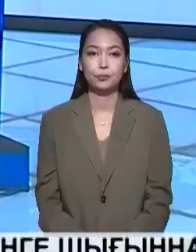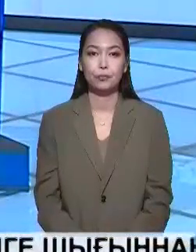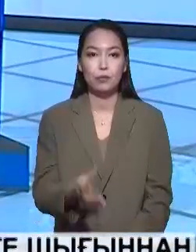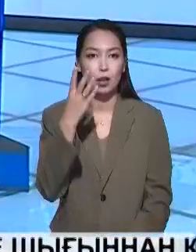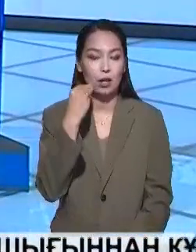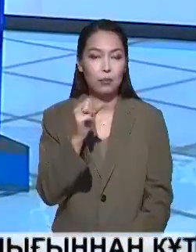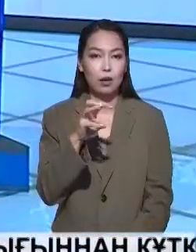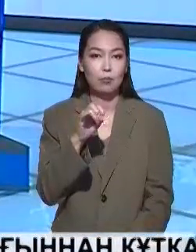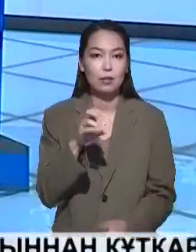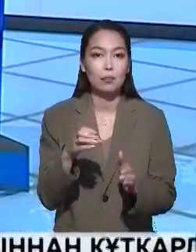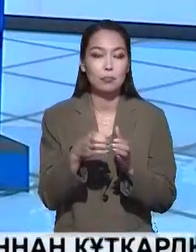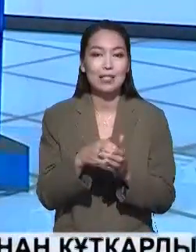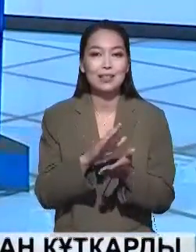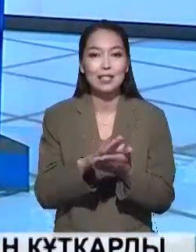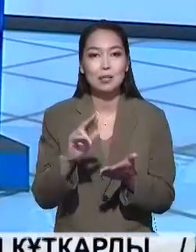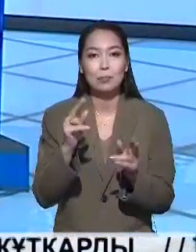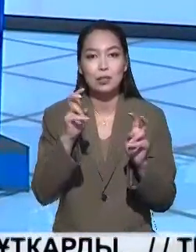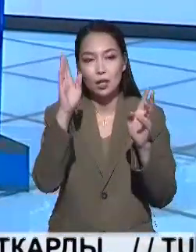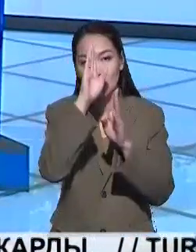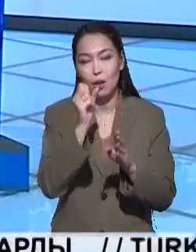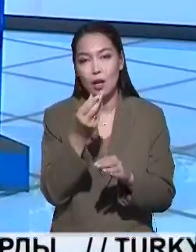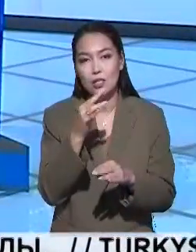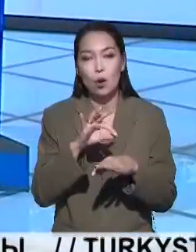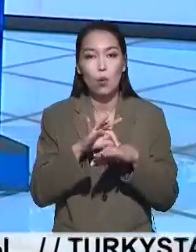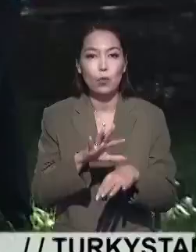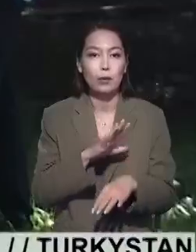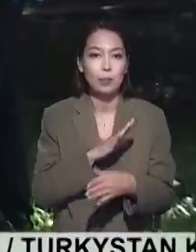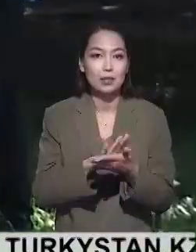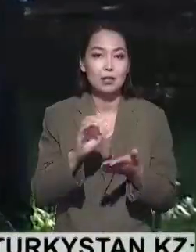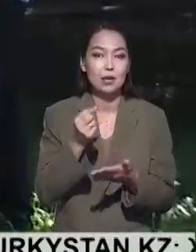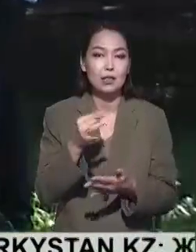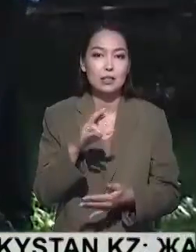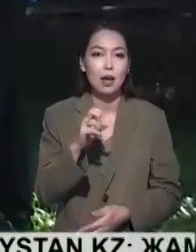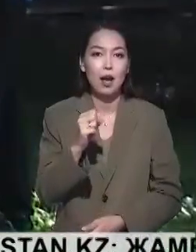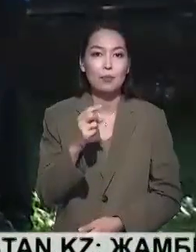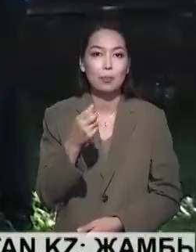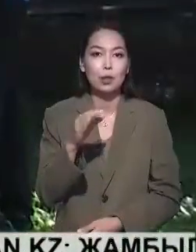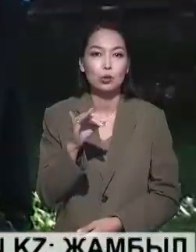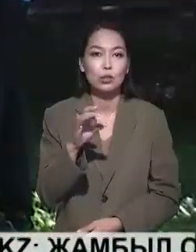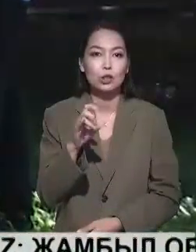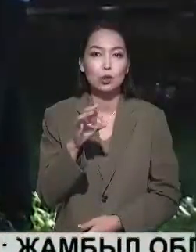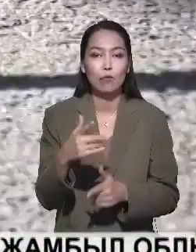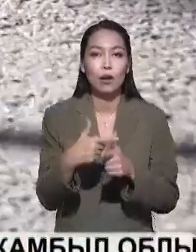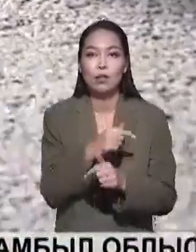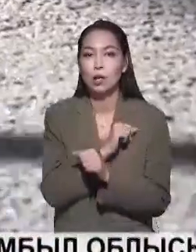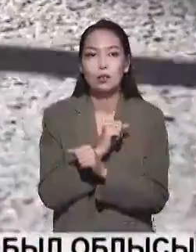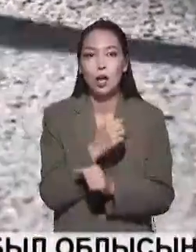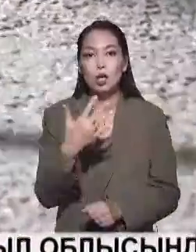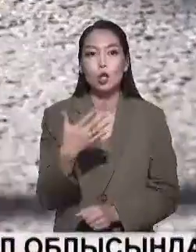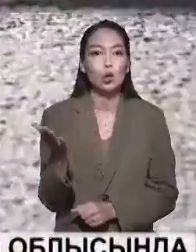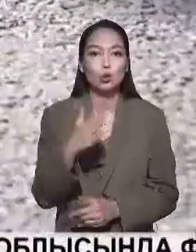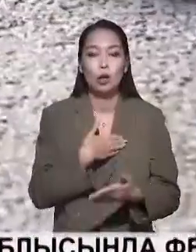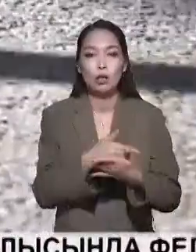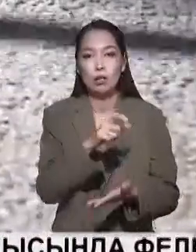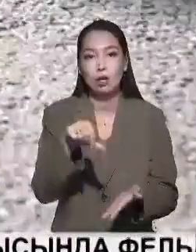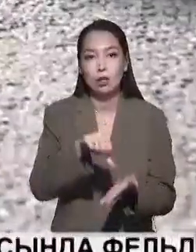Алматыда Аманат партиясының таза бейсенбі экологиялық акциясы өтті. Тазалық акциясы Ахмет Байтұрсынов атындағы саябақта 50-ге жуық белсендінің қатысуымен